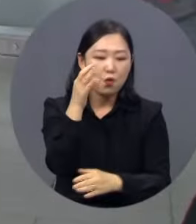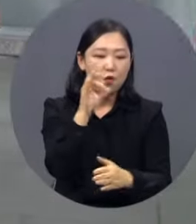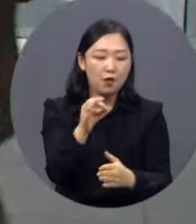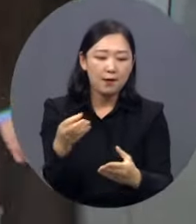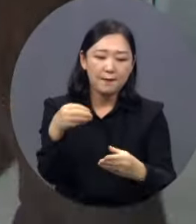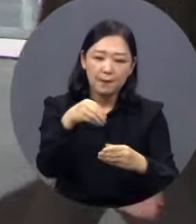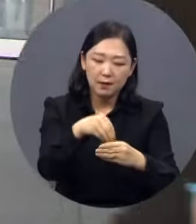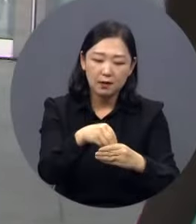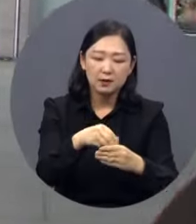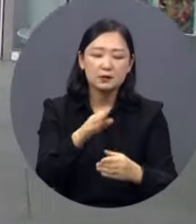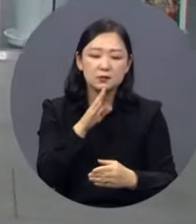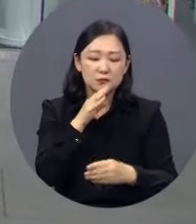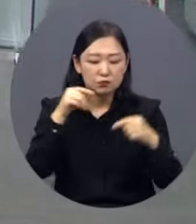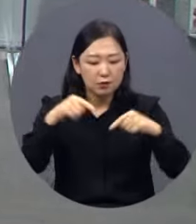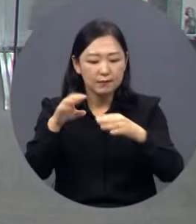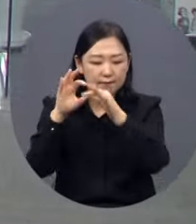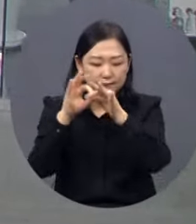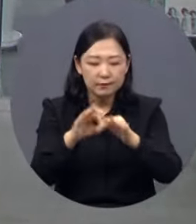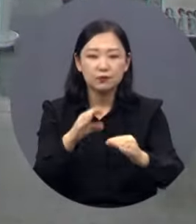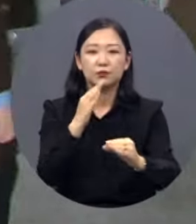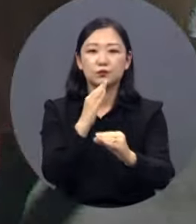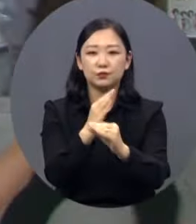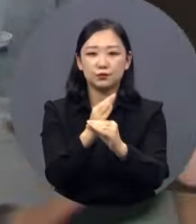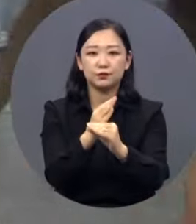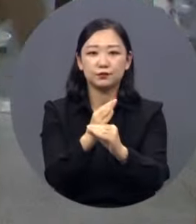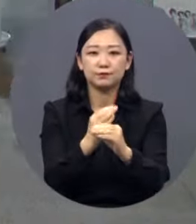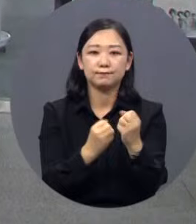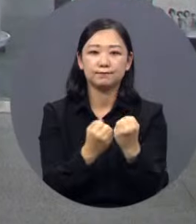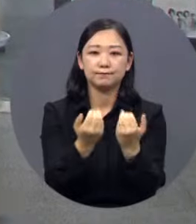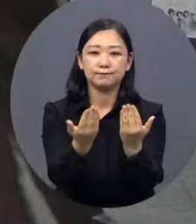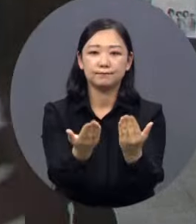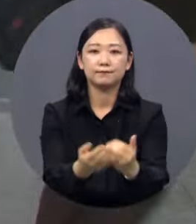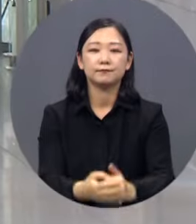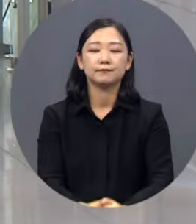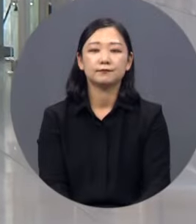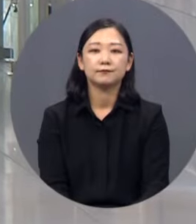입장이어서 실무협의를 계속 이어나가고 있다고